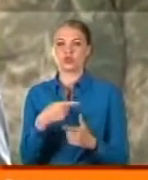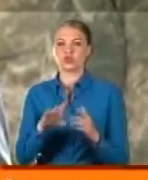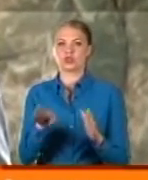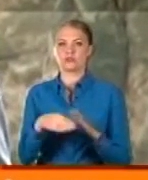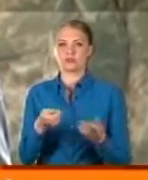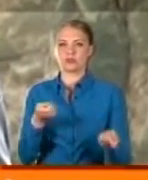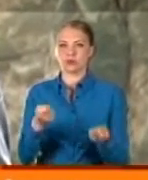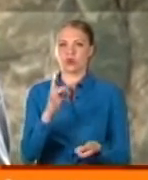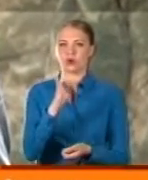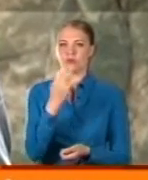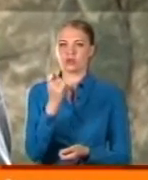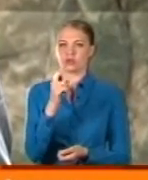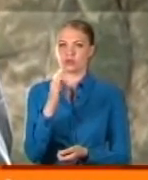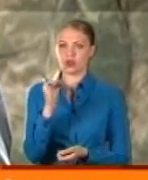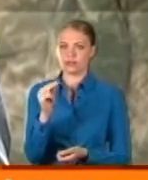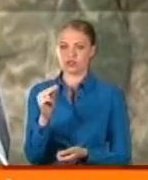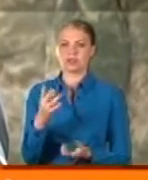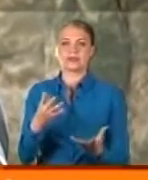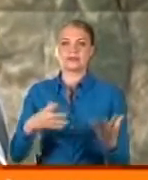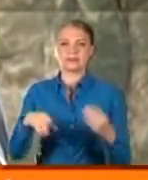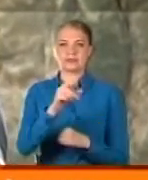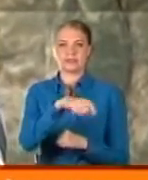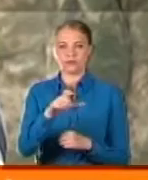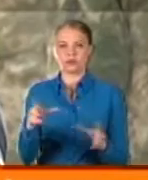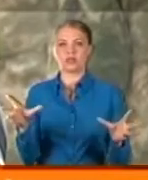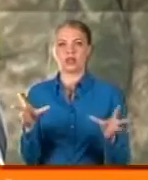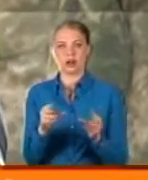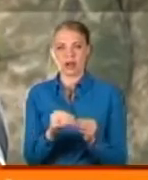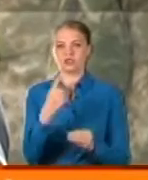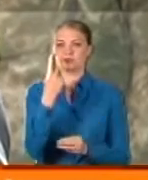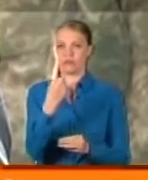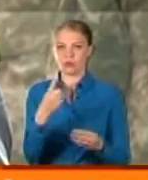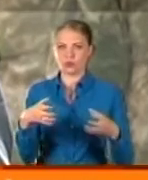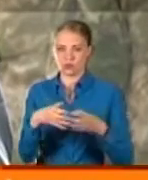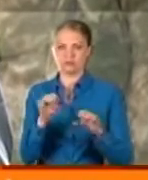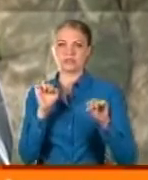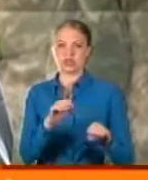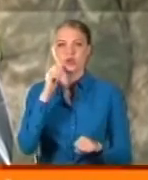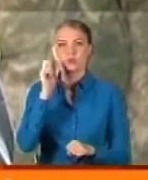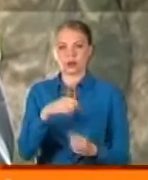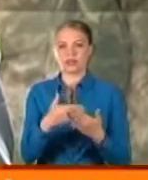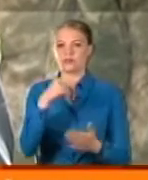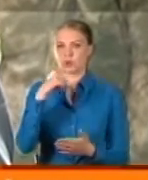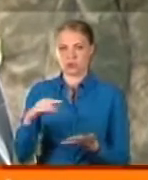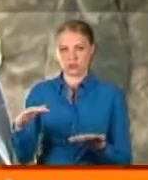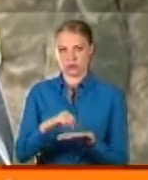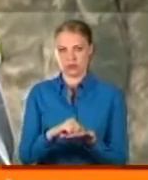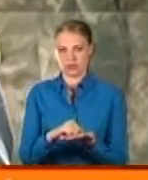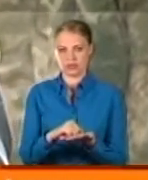проводом Романа Шухевича. Всі вони разом в одному окопі захищають Україну від російської